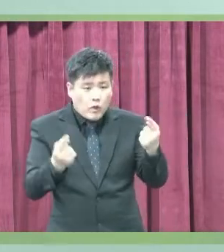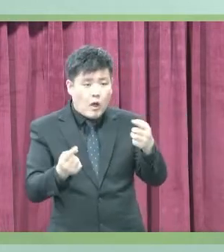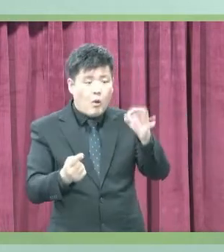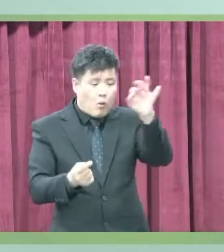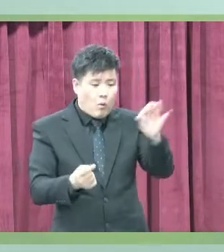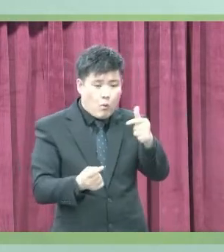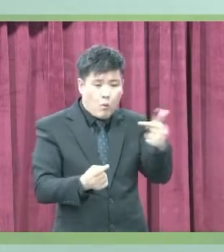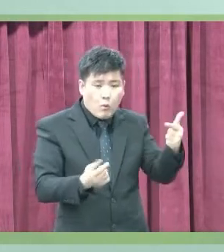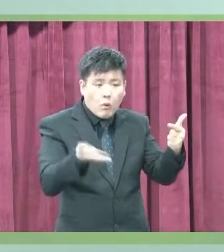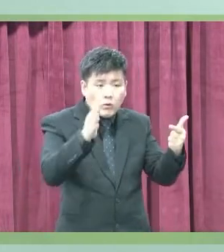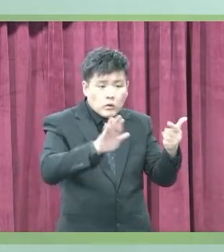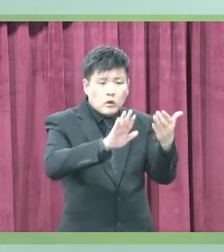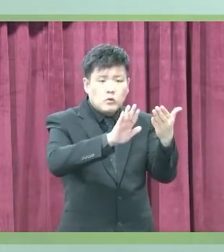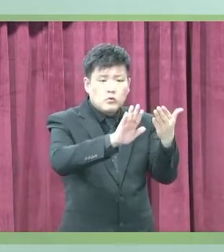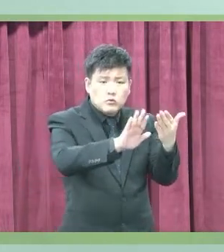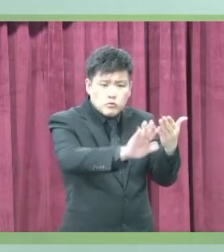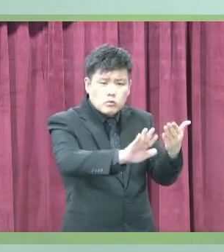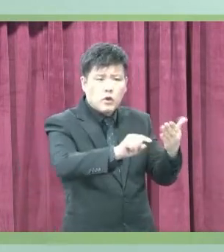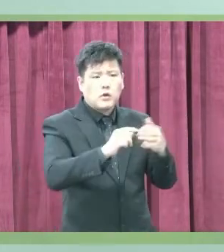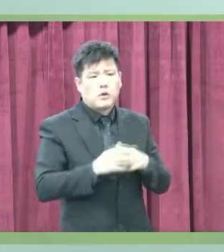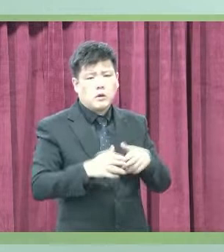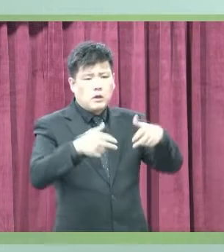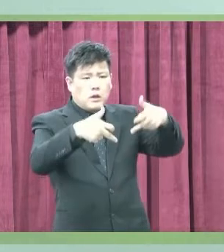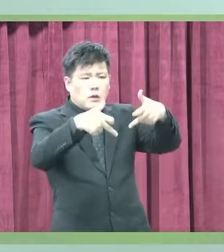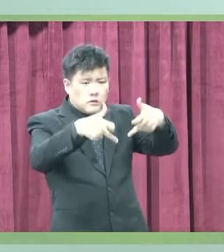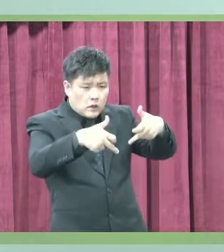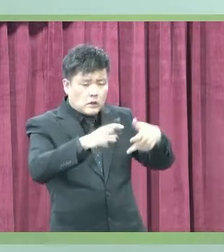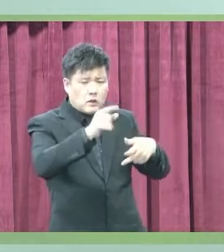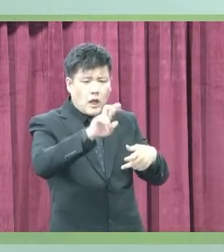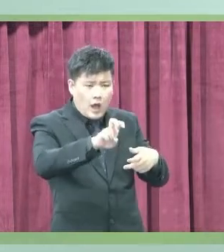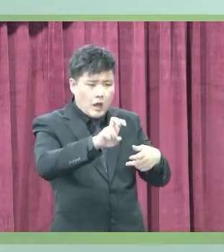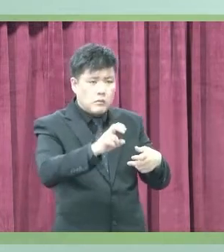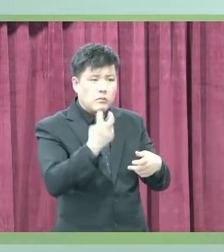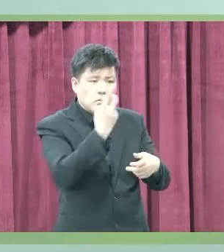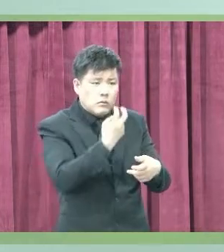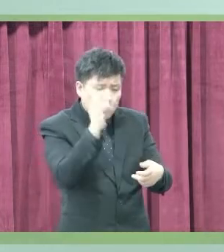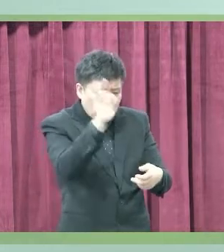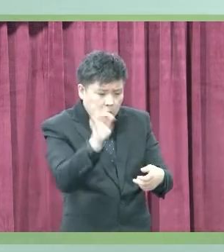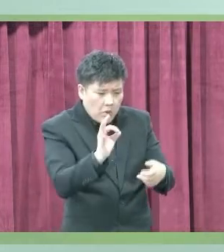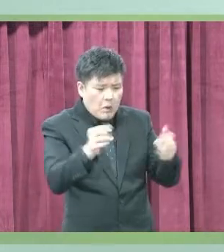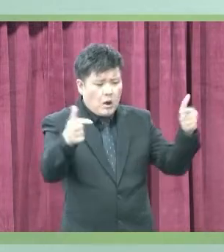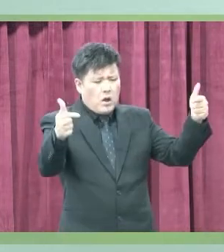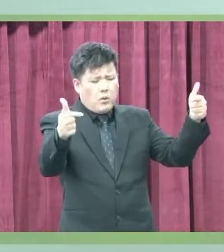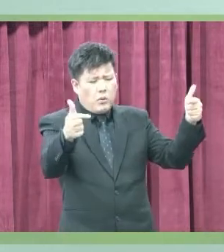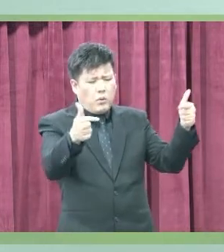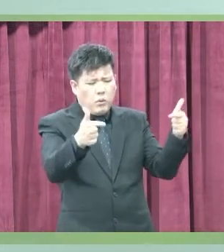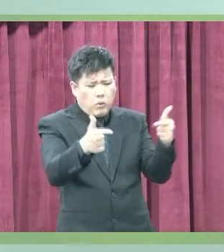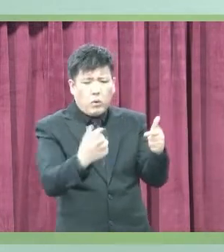그 이후부터는 계속해서 저조한 모습을 보이고 심지어 격차도 점점 벌어지는 것을 보이고